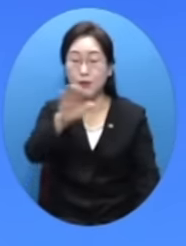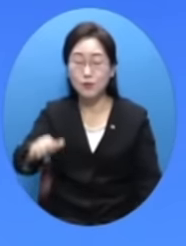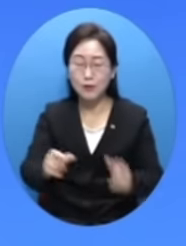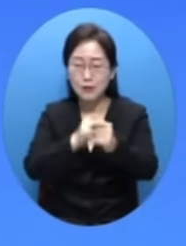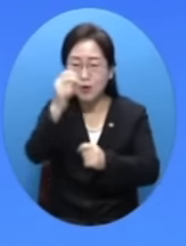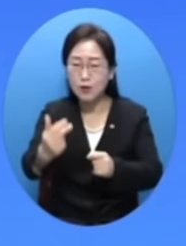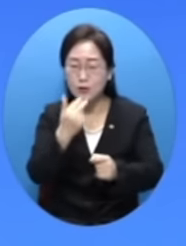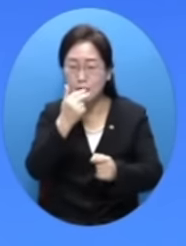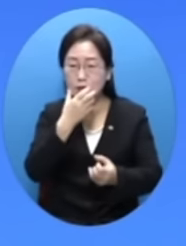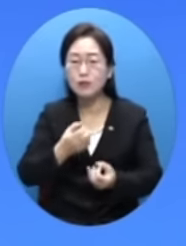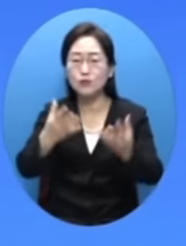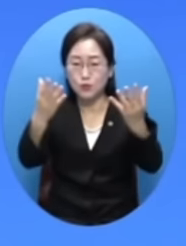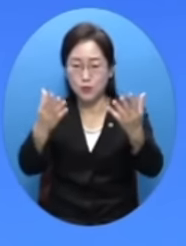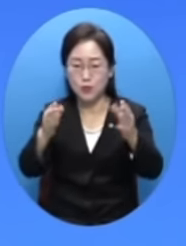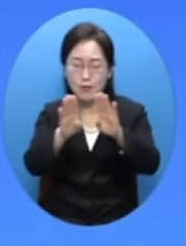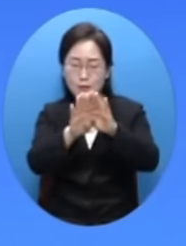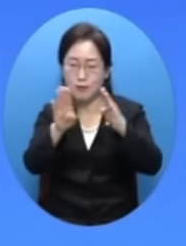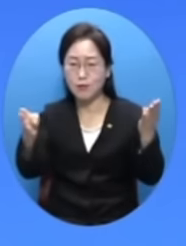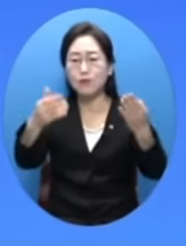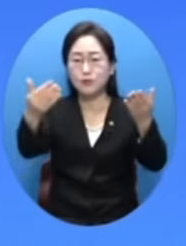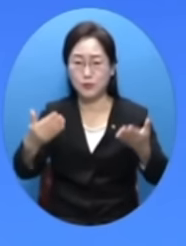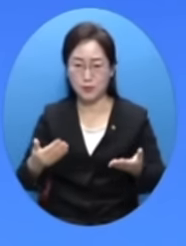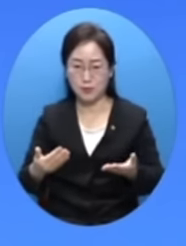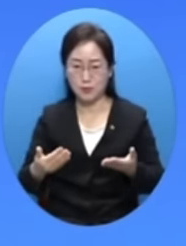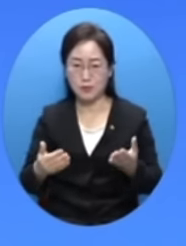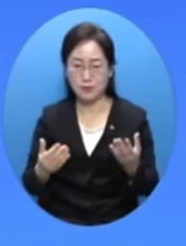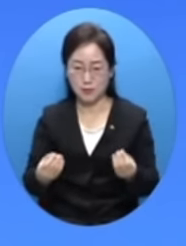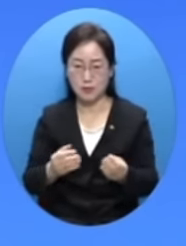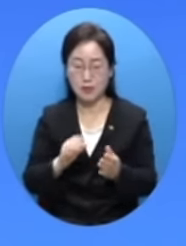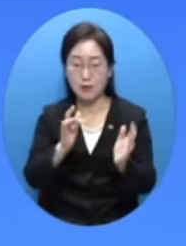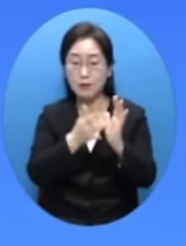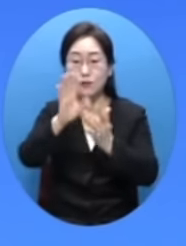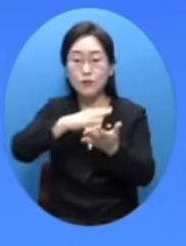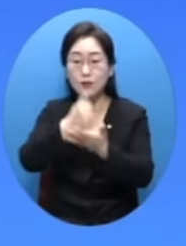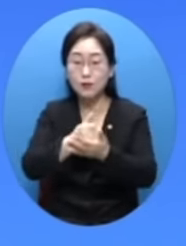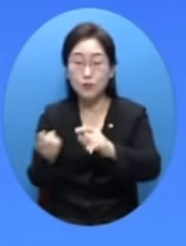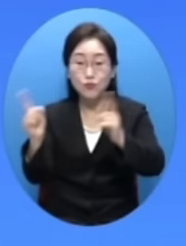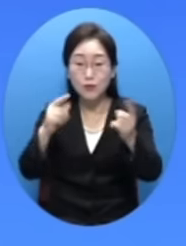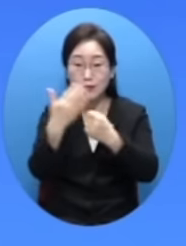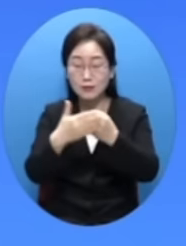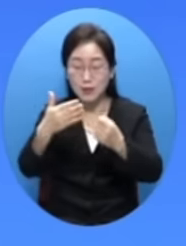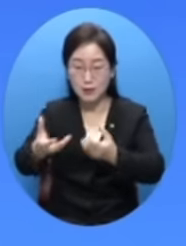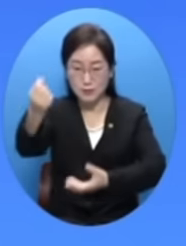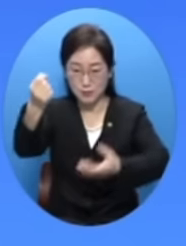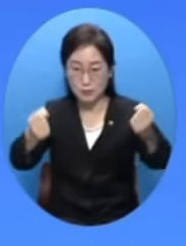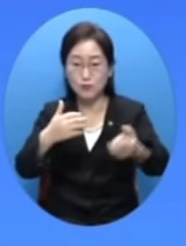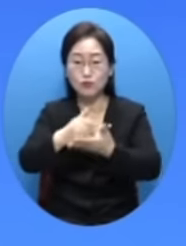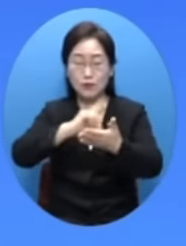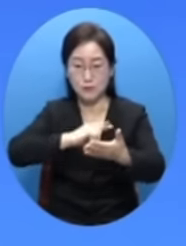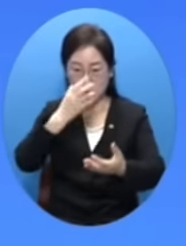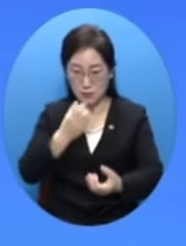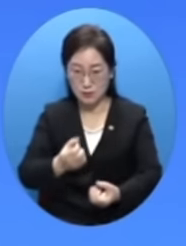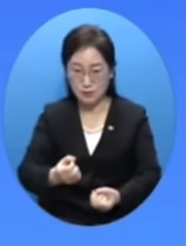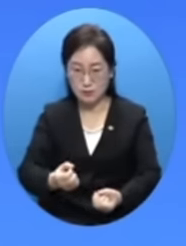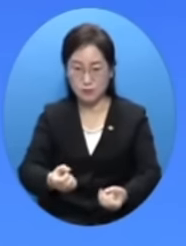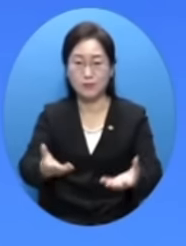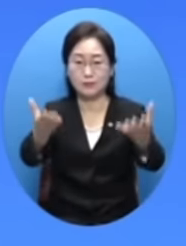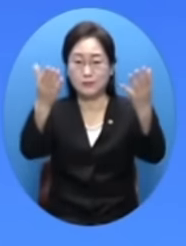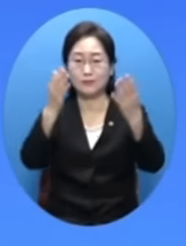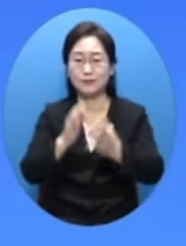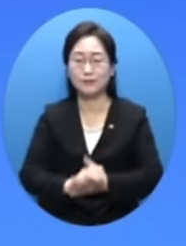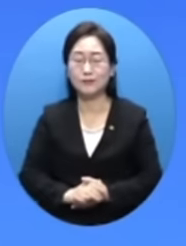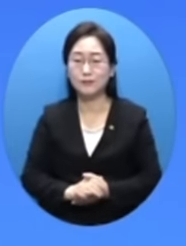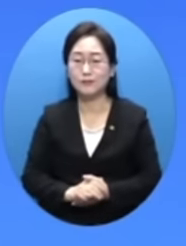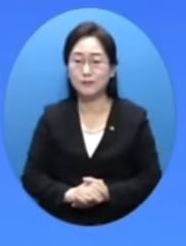영생의 축복의 길이 열리게 된 것입니다. 이 시간 예수 그리스도의 부활의 은혜가 여러분 모두에게 넘쳐나시기를 주님의 이름으로 축원합니다.